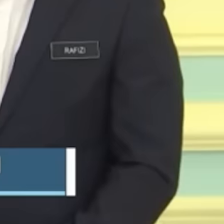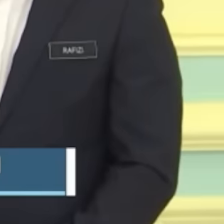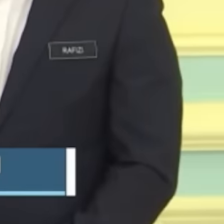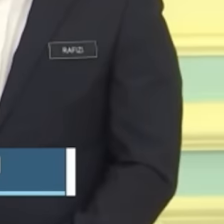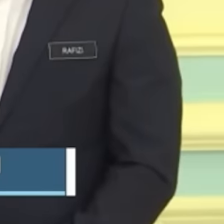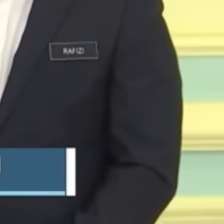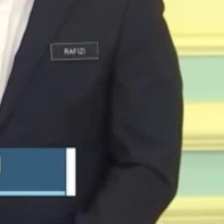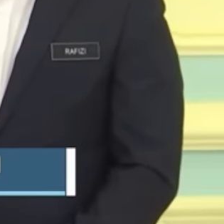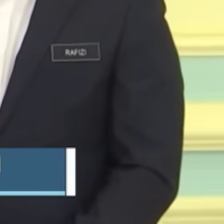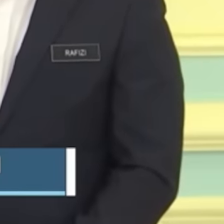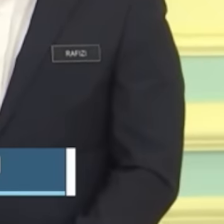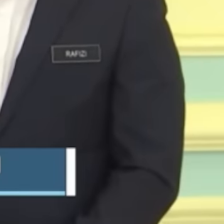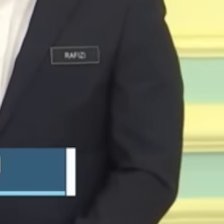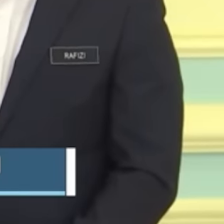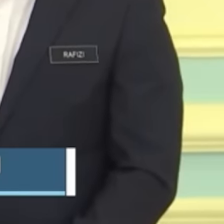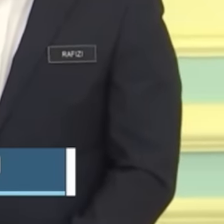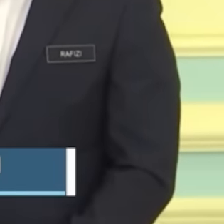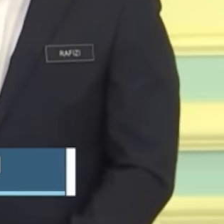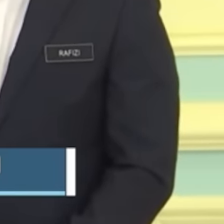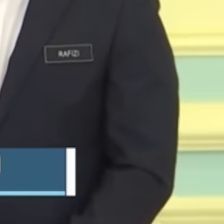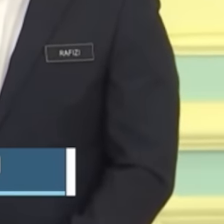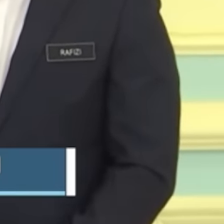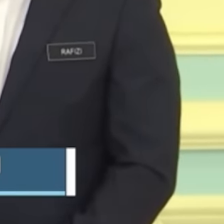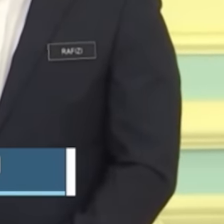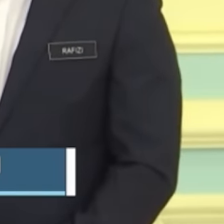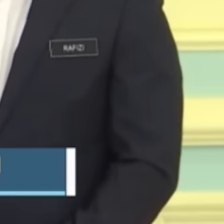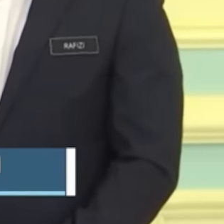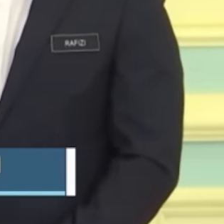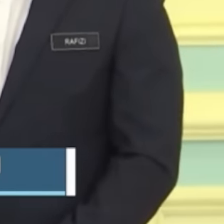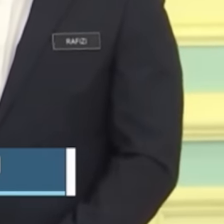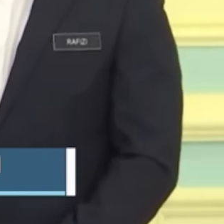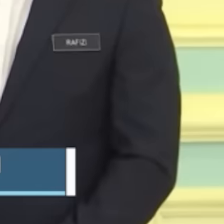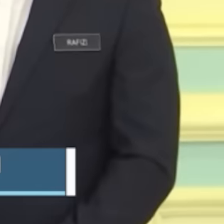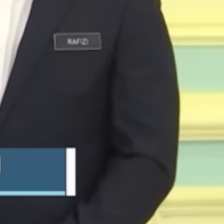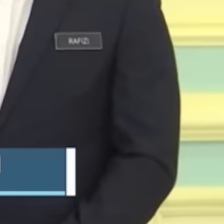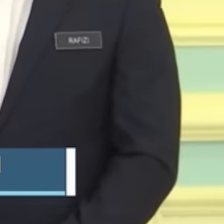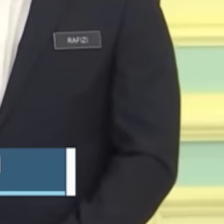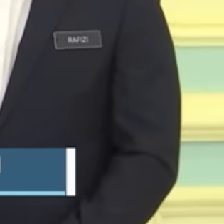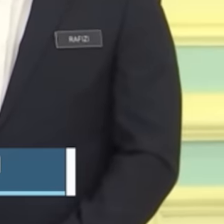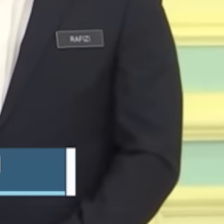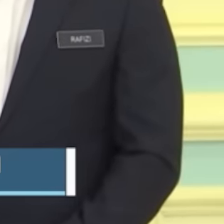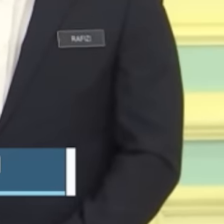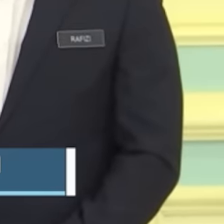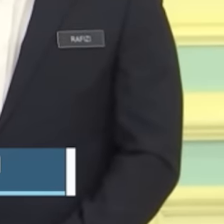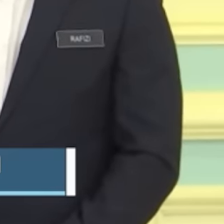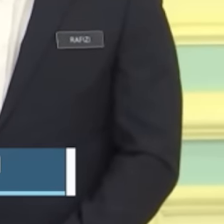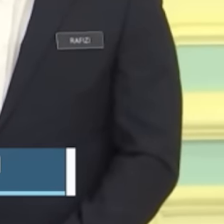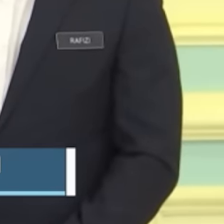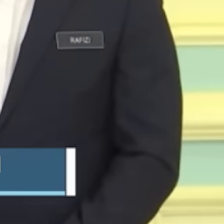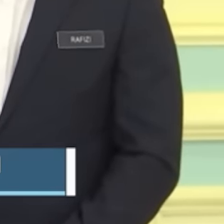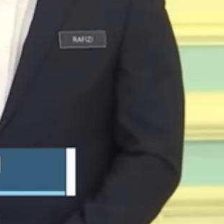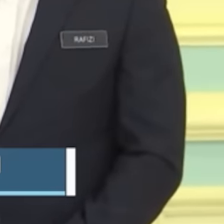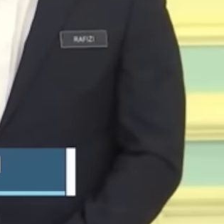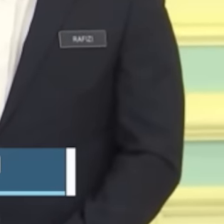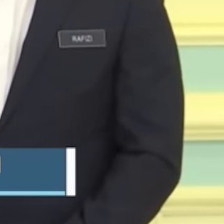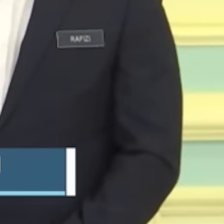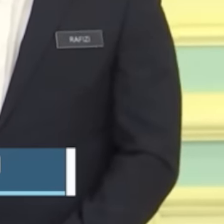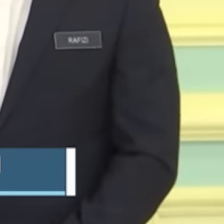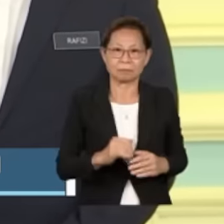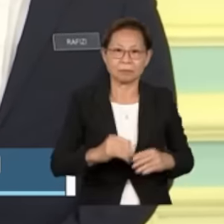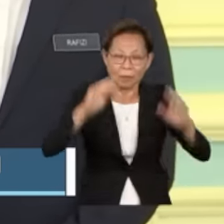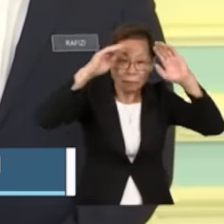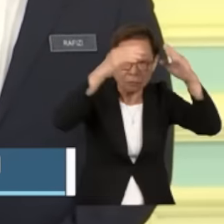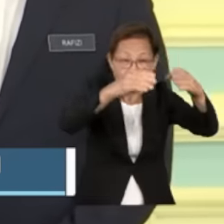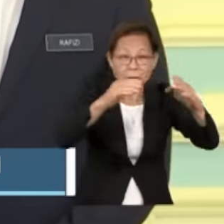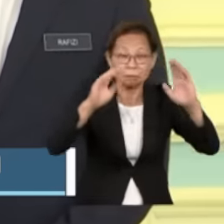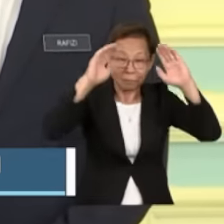jawatankuasa penasihat Kementerian Kewangan pun sekali hutang siasat mereka. Dan tekanan pada kali ini